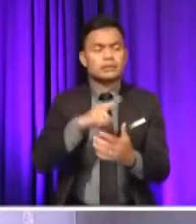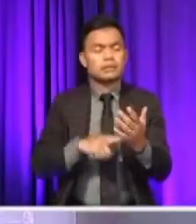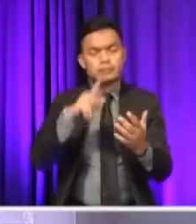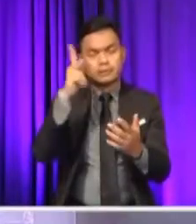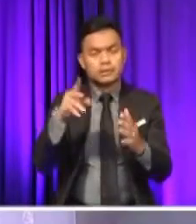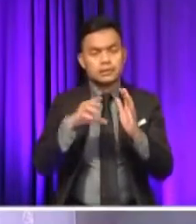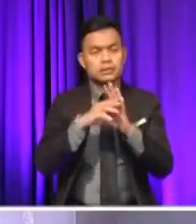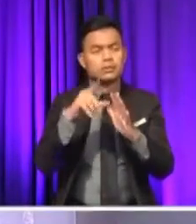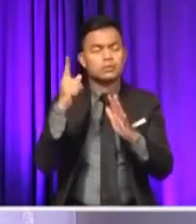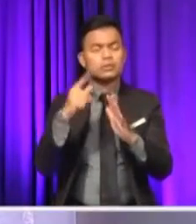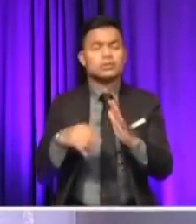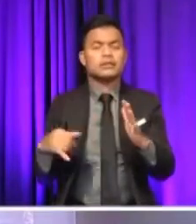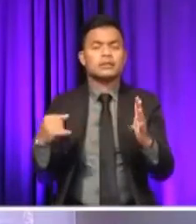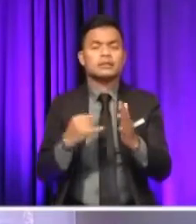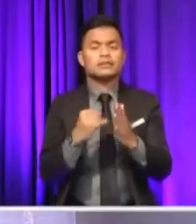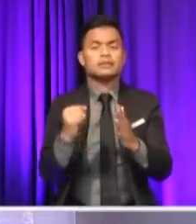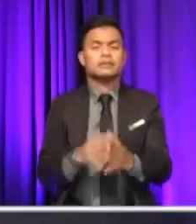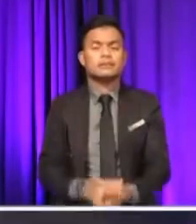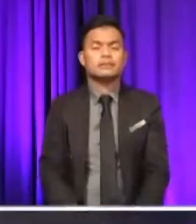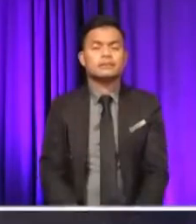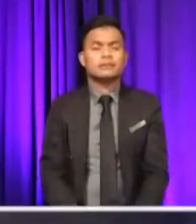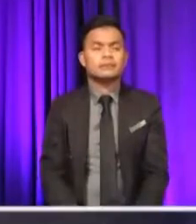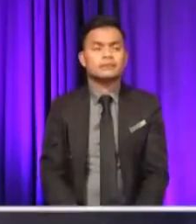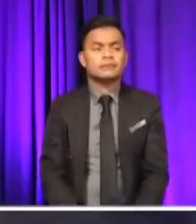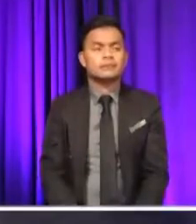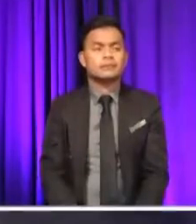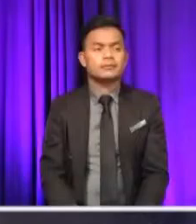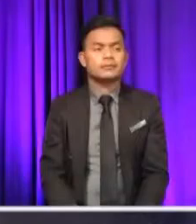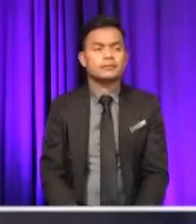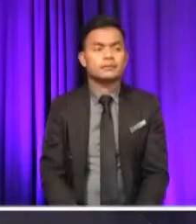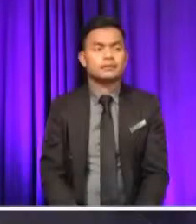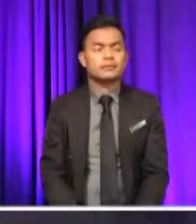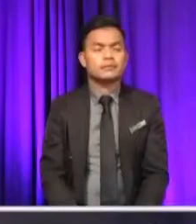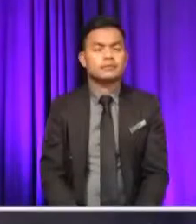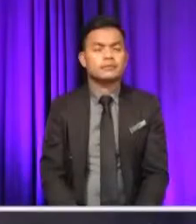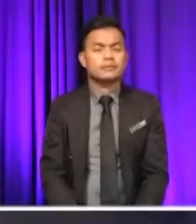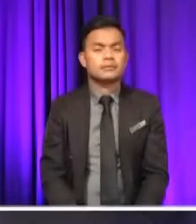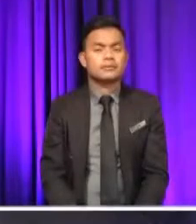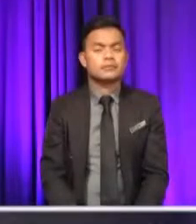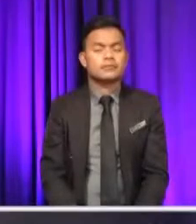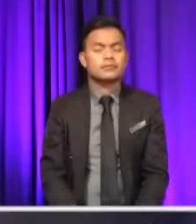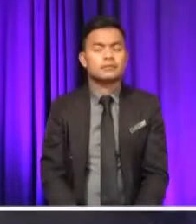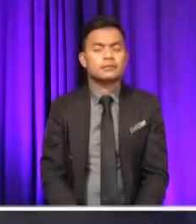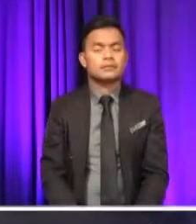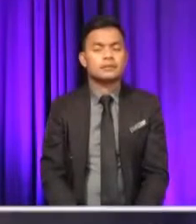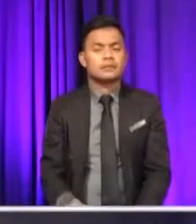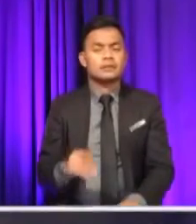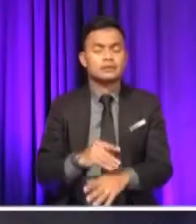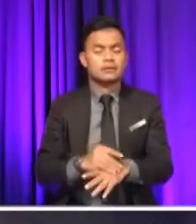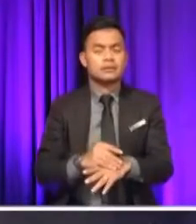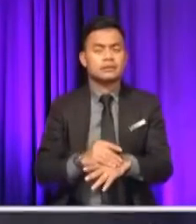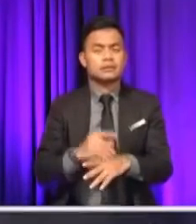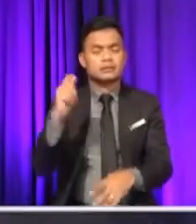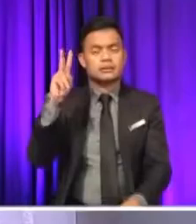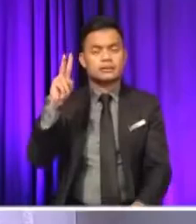lain penyongsang ini? Contoh lain banyak lagi Seperti di kita punya ni televisyen? kat televisyen pun ada inverter penyongsang.